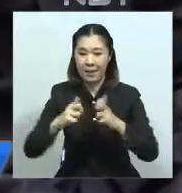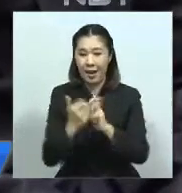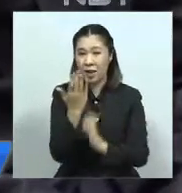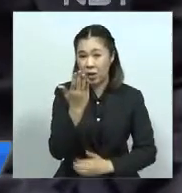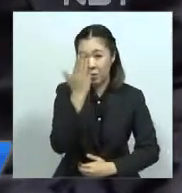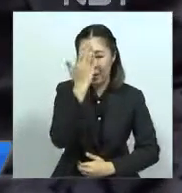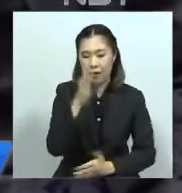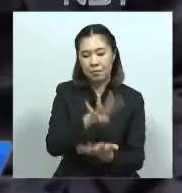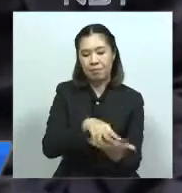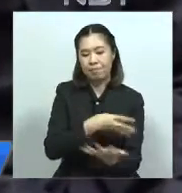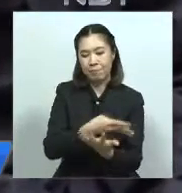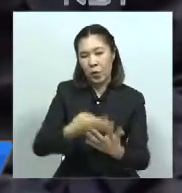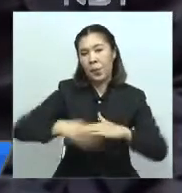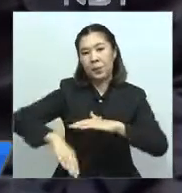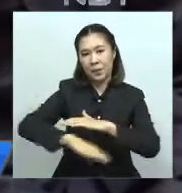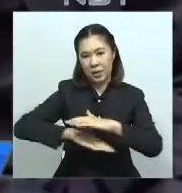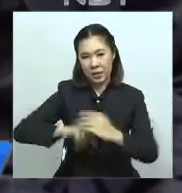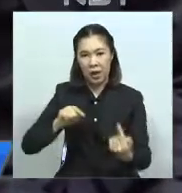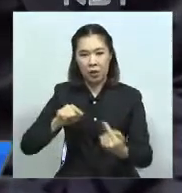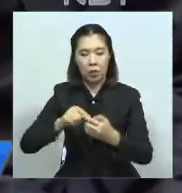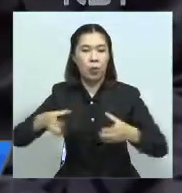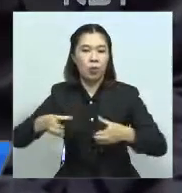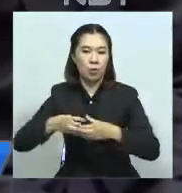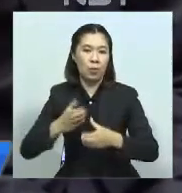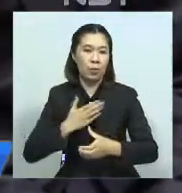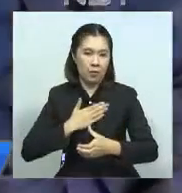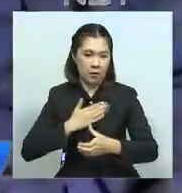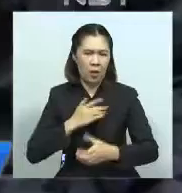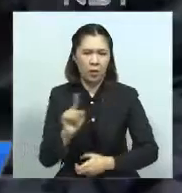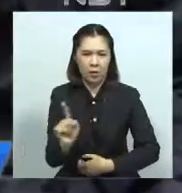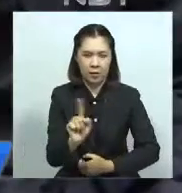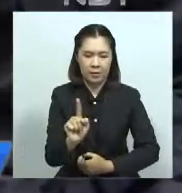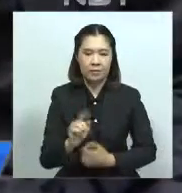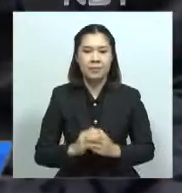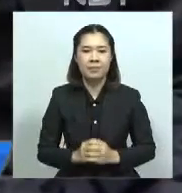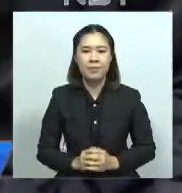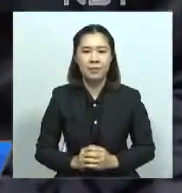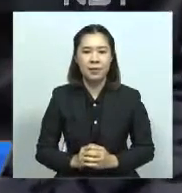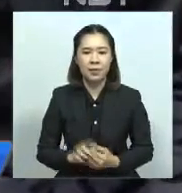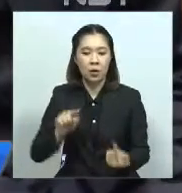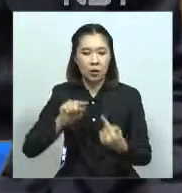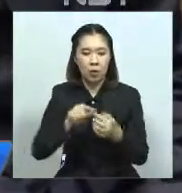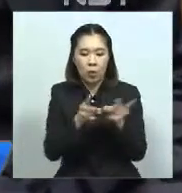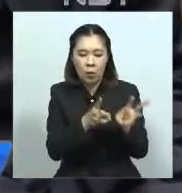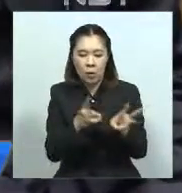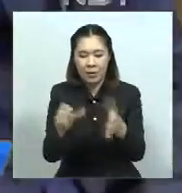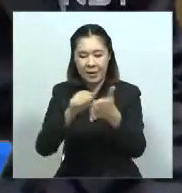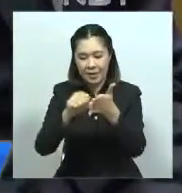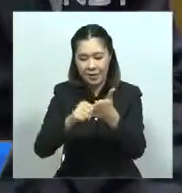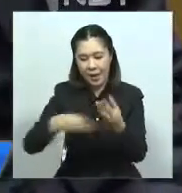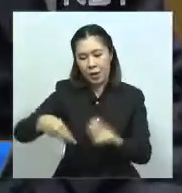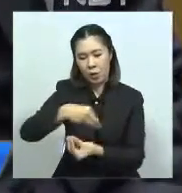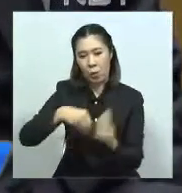ายเฉพาะหน้าพื้นฐานที่สุดสำหรับพรรครปช.ของเราก็คือเรื่องการแก้ปัญหาเศรษฐกิจชาว